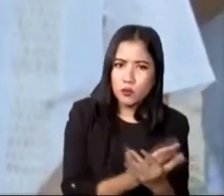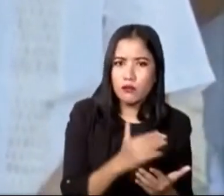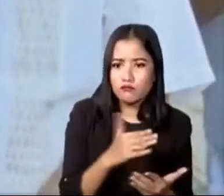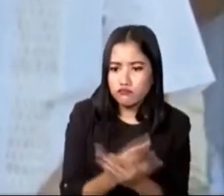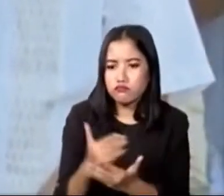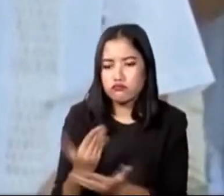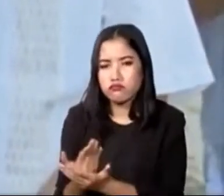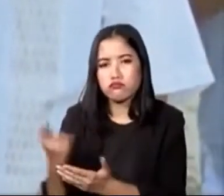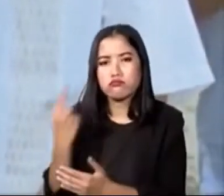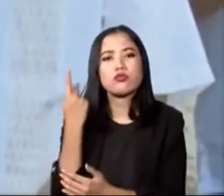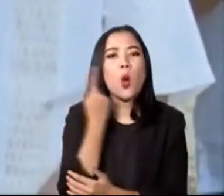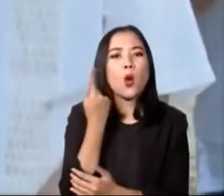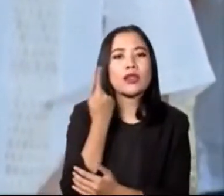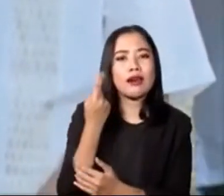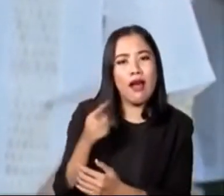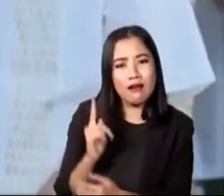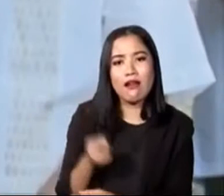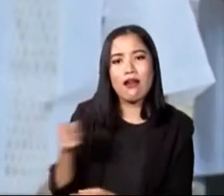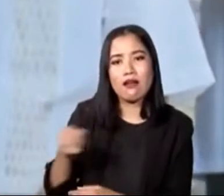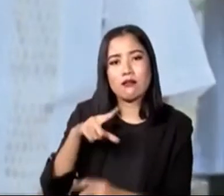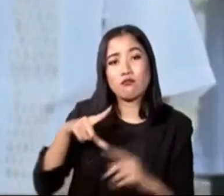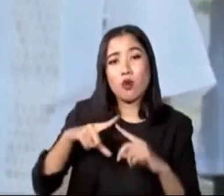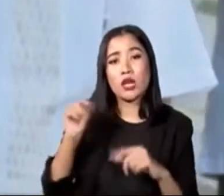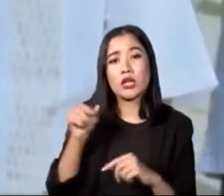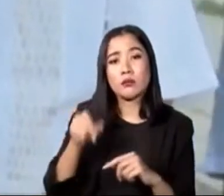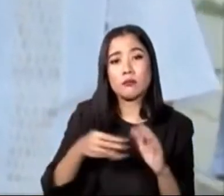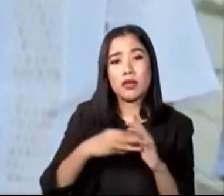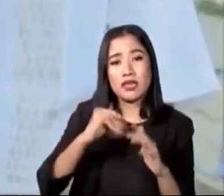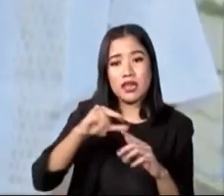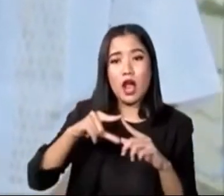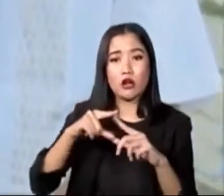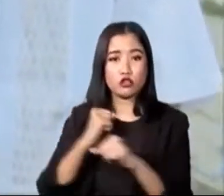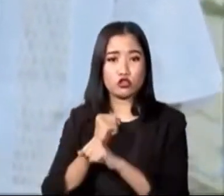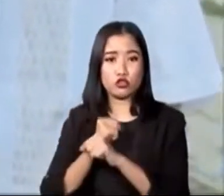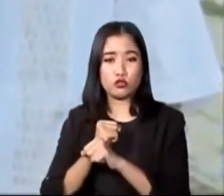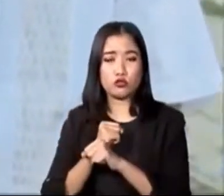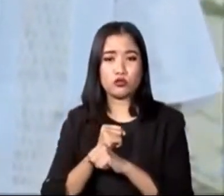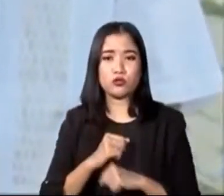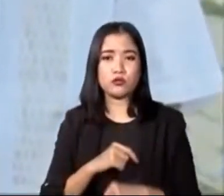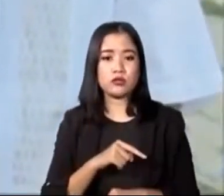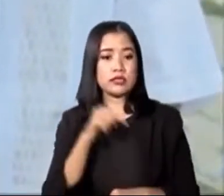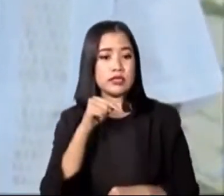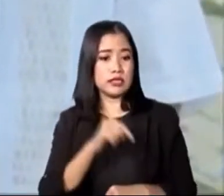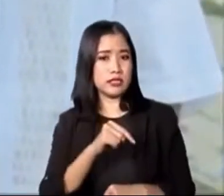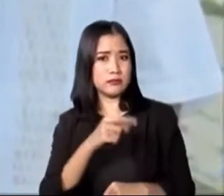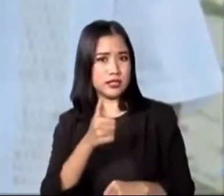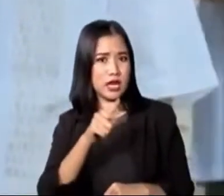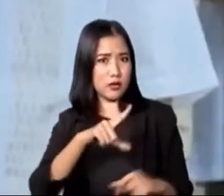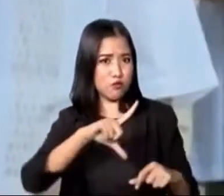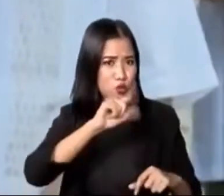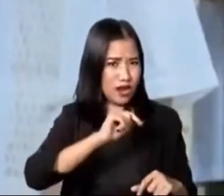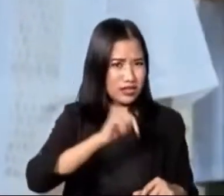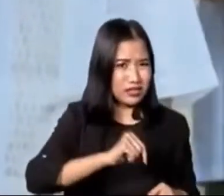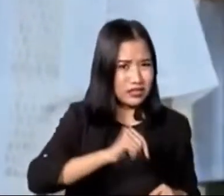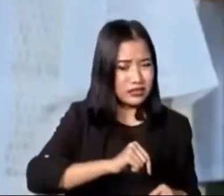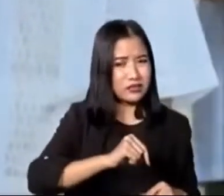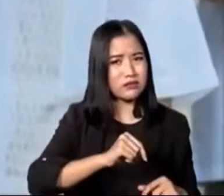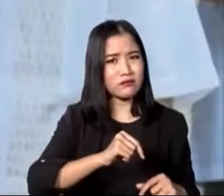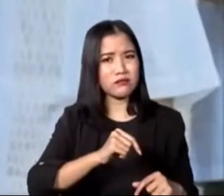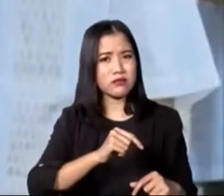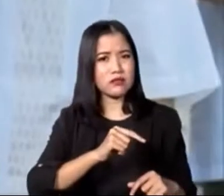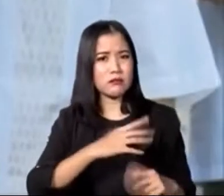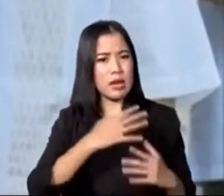kasus dokter juga terjadi pada bulan itu. Kami tidak harap ini juga akan terjadi pada bulan-bulan ini.